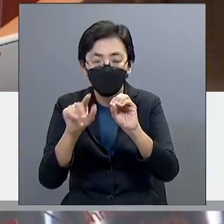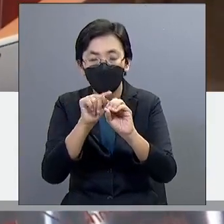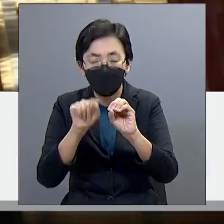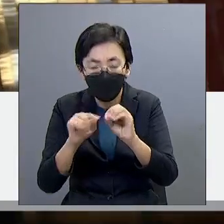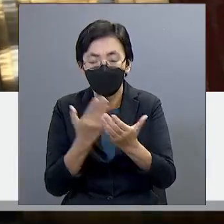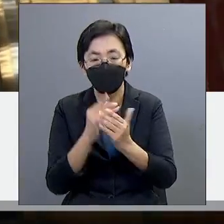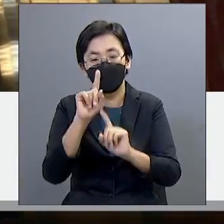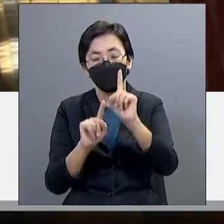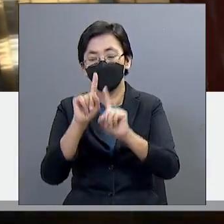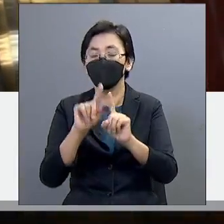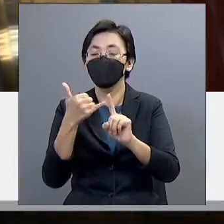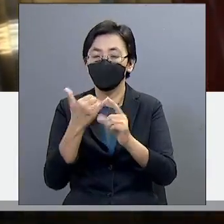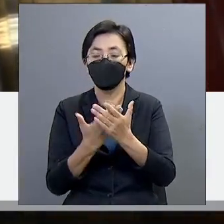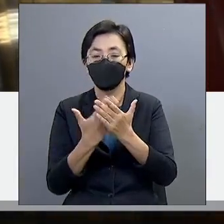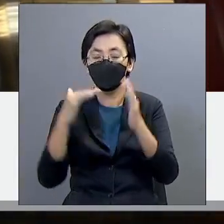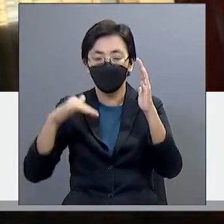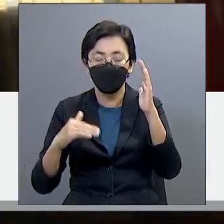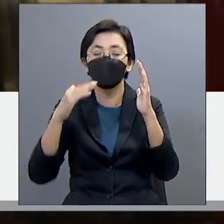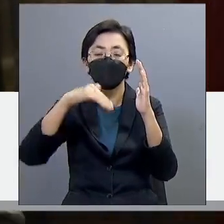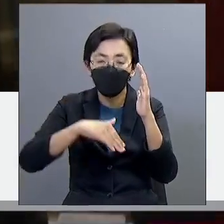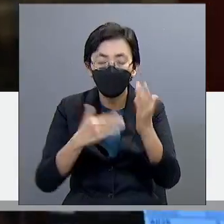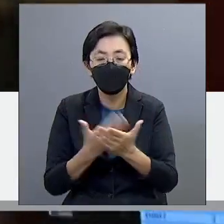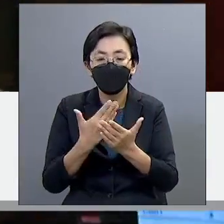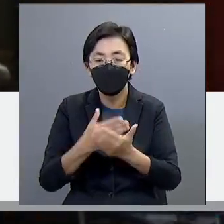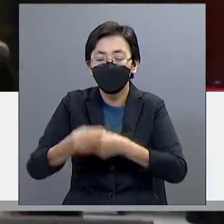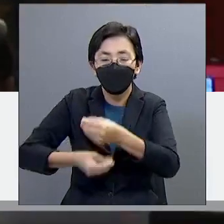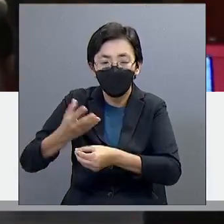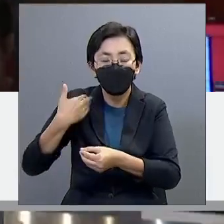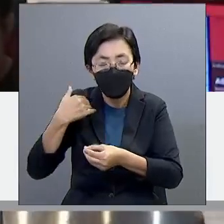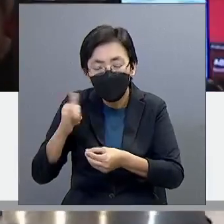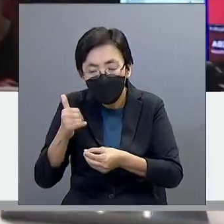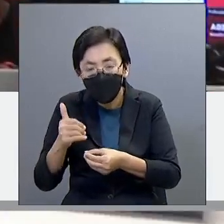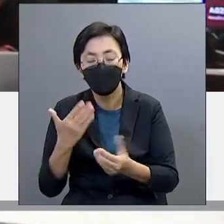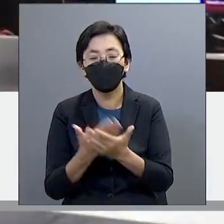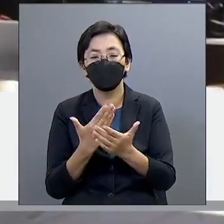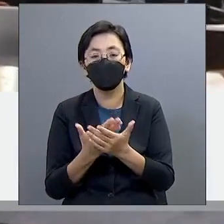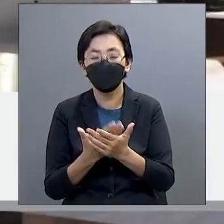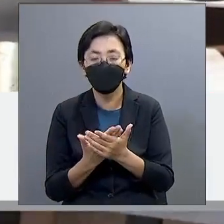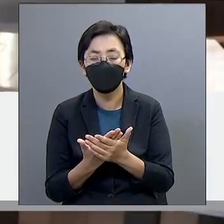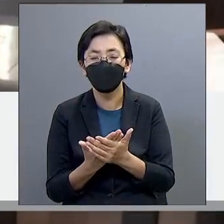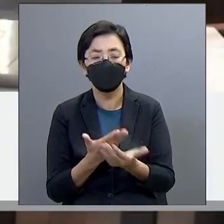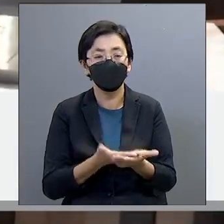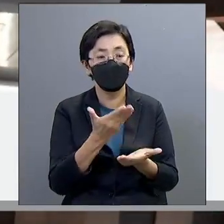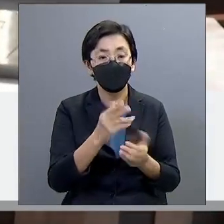มความผันผวนนะคะเงินไหออกกค่อนข้างมาก อาจจะถก ชมตข้างเงนบาจหรอวารเก็กำไร